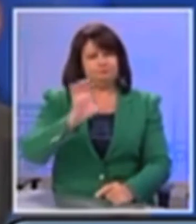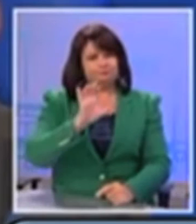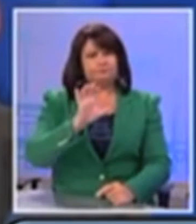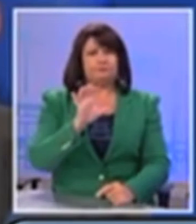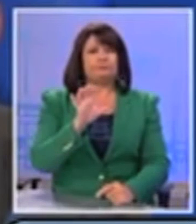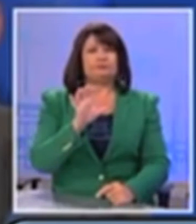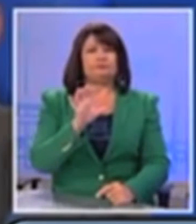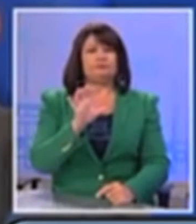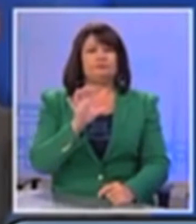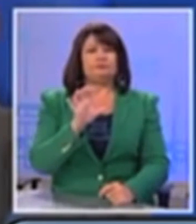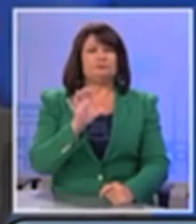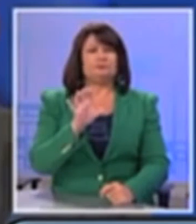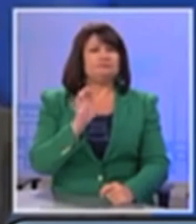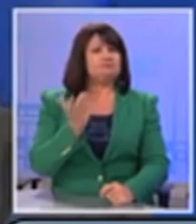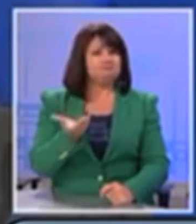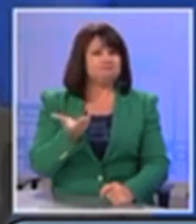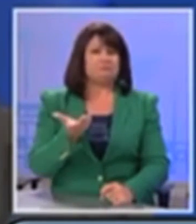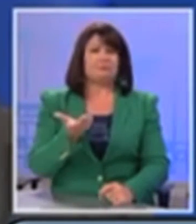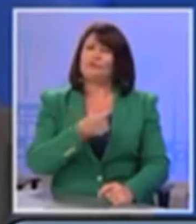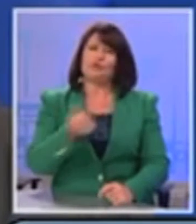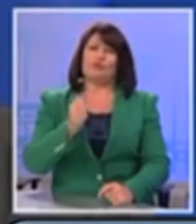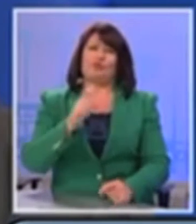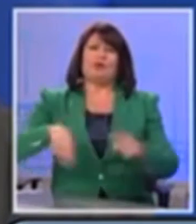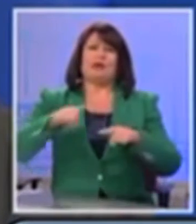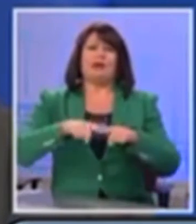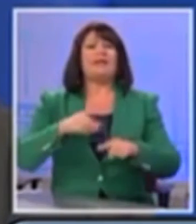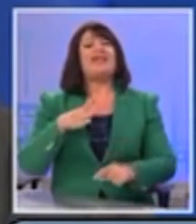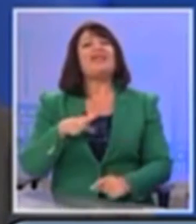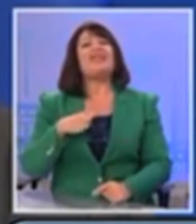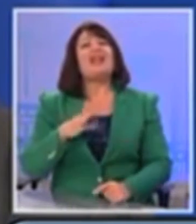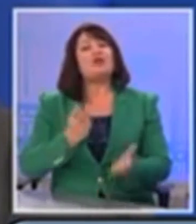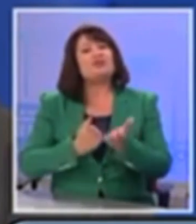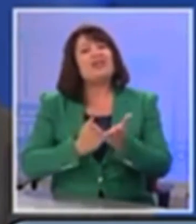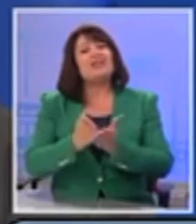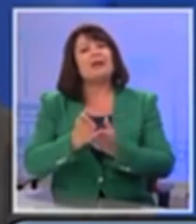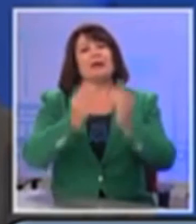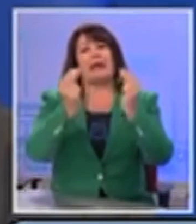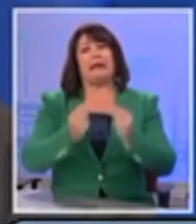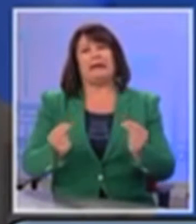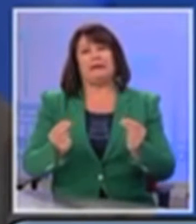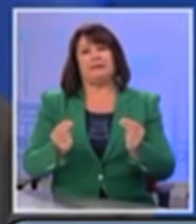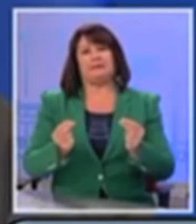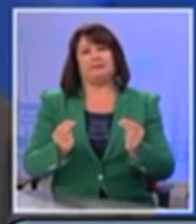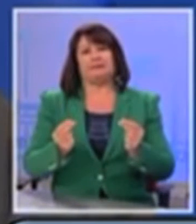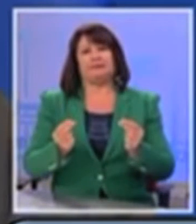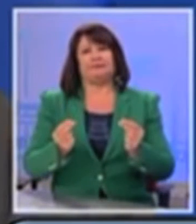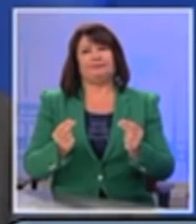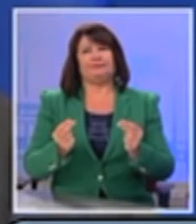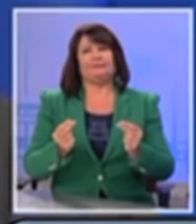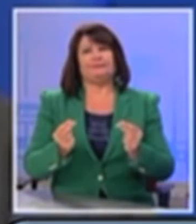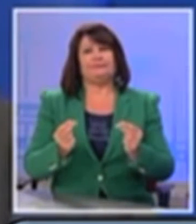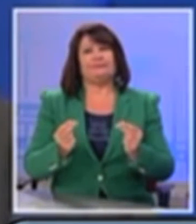en dehors de la Grèce, souhaitent une solution juste à la problématique de la dette réclamée à la